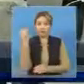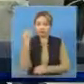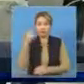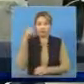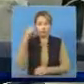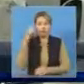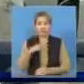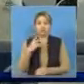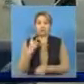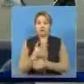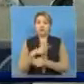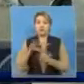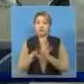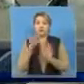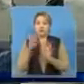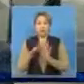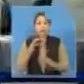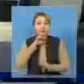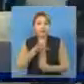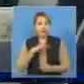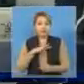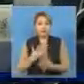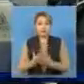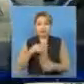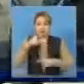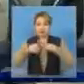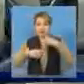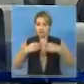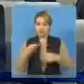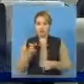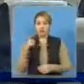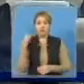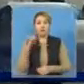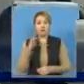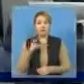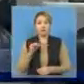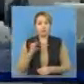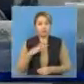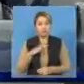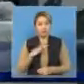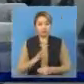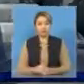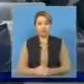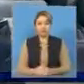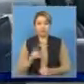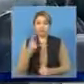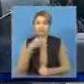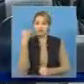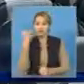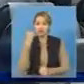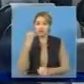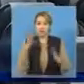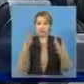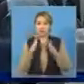ойлайды. Екінің бірі таңдай бермейтін осынау мамандықтың тұтқасын келесі кейіпкеріміз Наргиза Нұрдинова ұстапты. Бір қызығы, Наргизаның